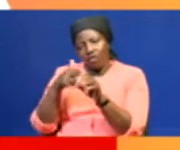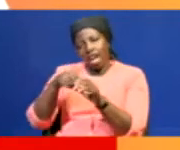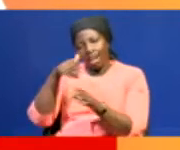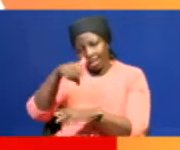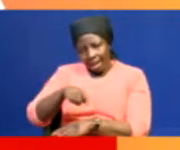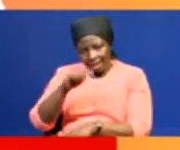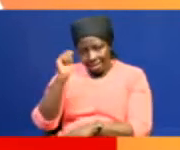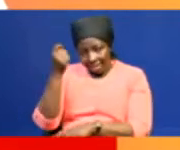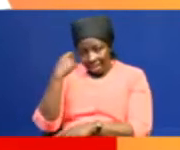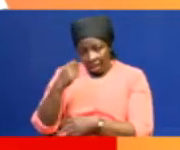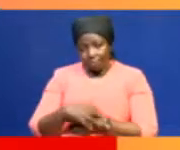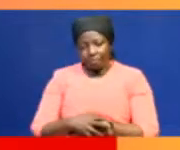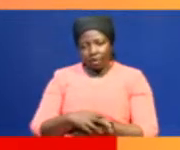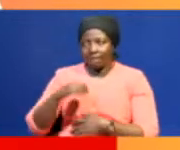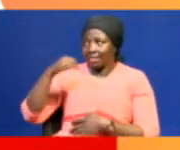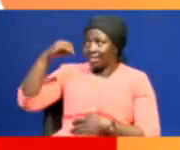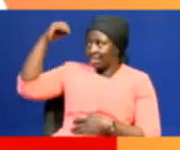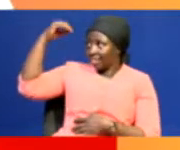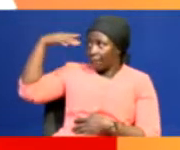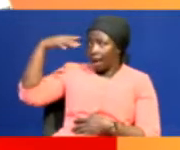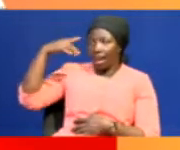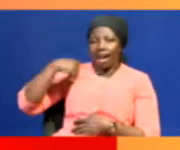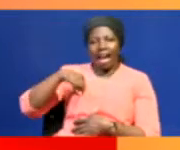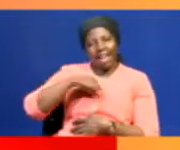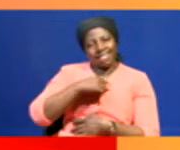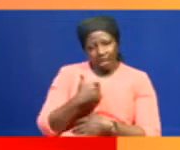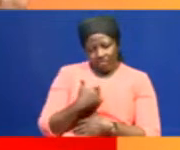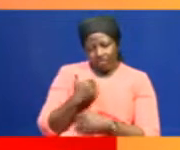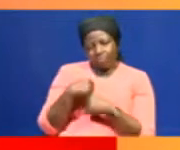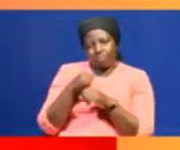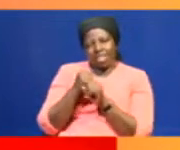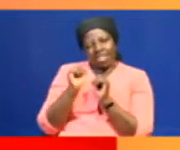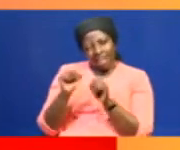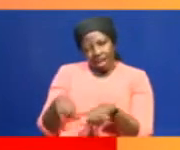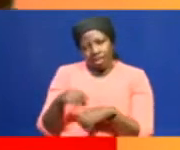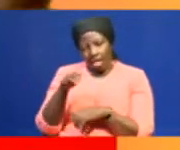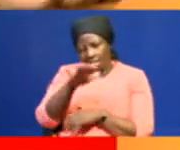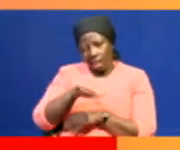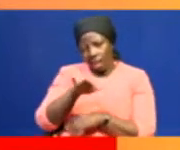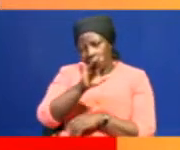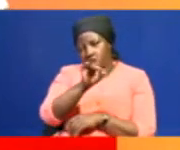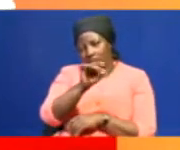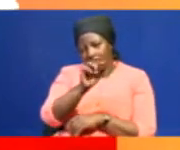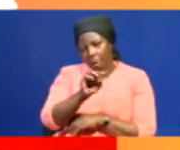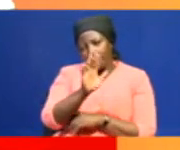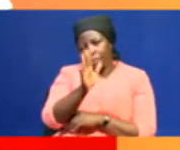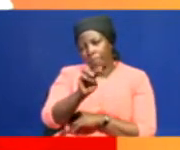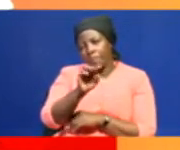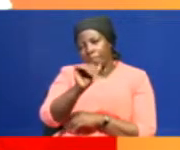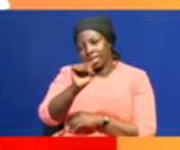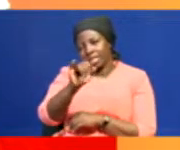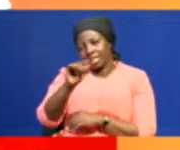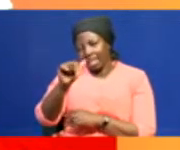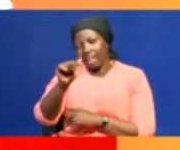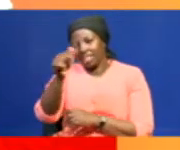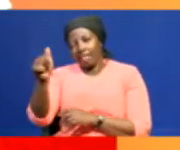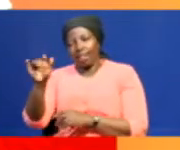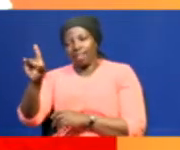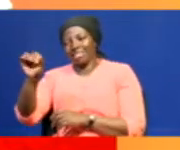Kenya. Na umeme tuko nao, tunajitengenezea hapa Masinga Dam, wapi hizi madamu zote zenye zikapa zinatoa umeme.